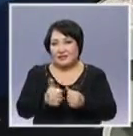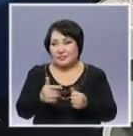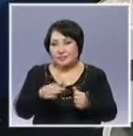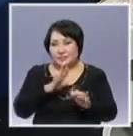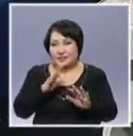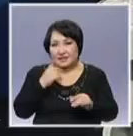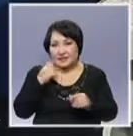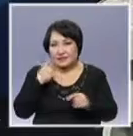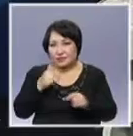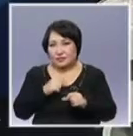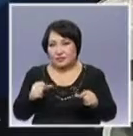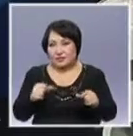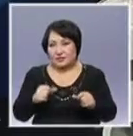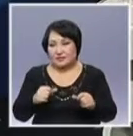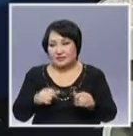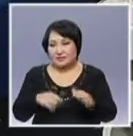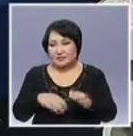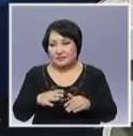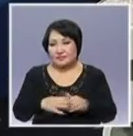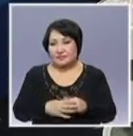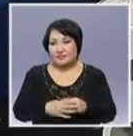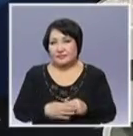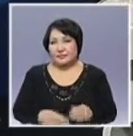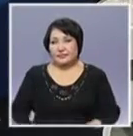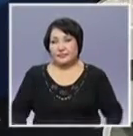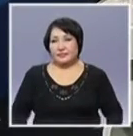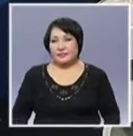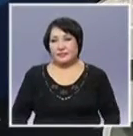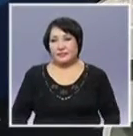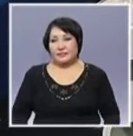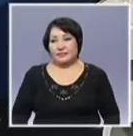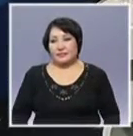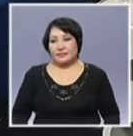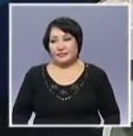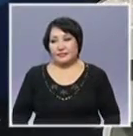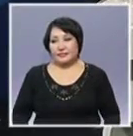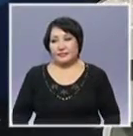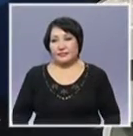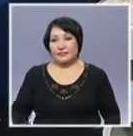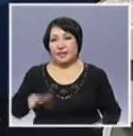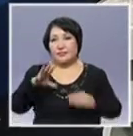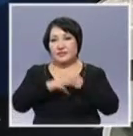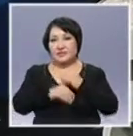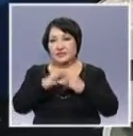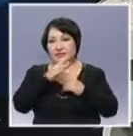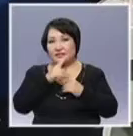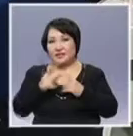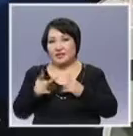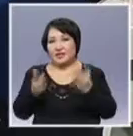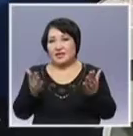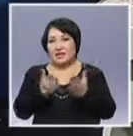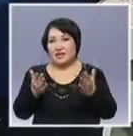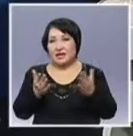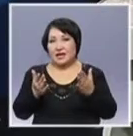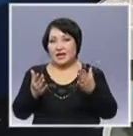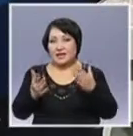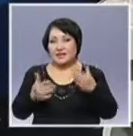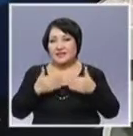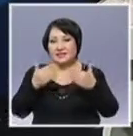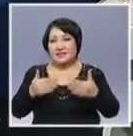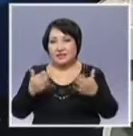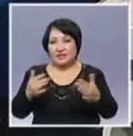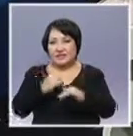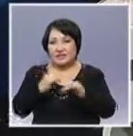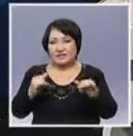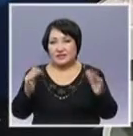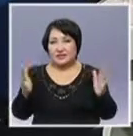енді өзінің міндетін атқаруда. Рахмет, Магомед. В последнее время какая динамика в развитии малого и среднего бизнеса?